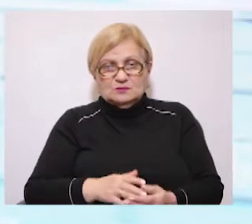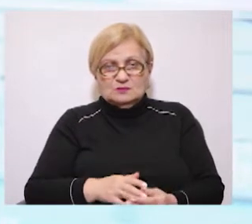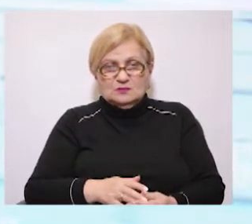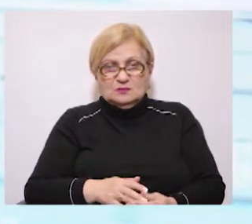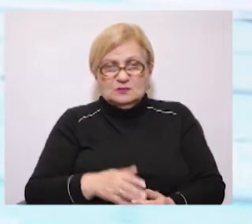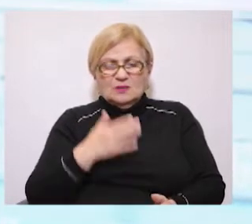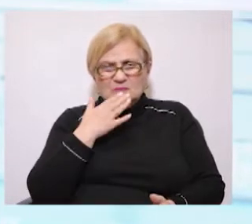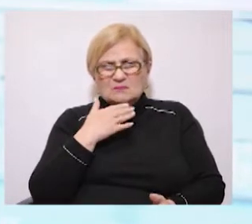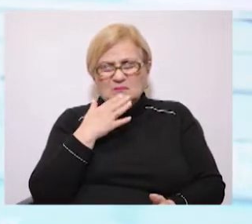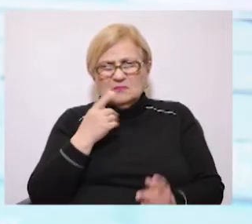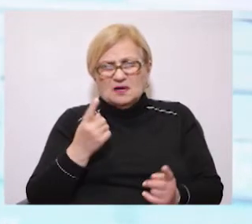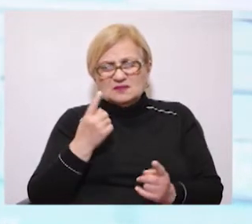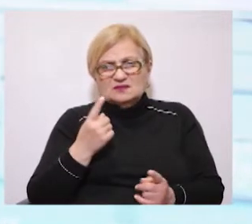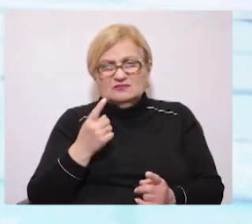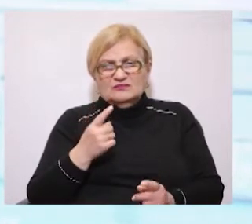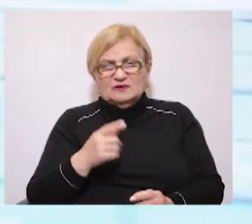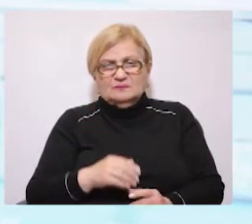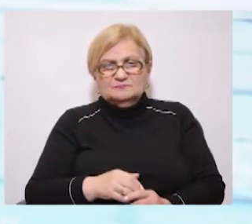მარტივი განტოლებებია